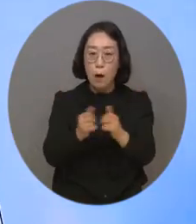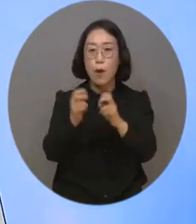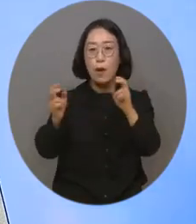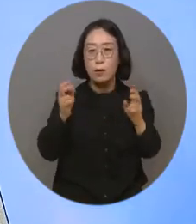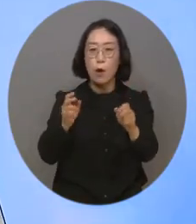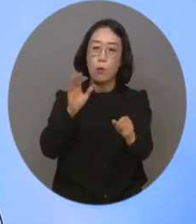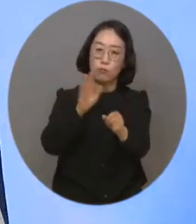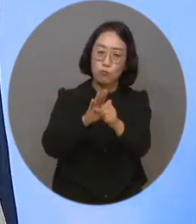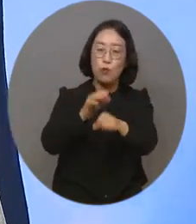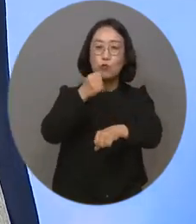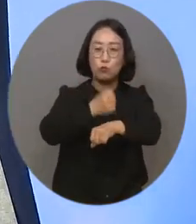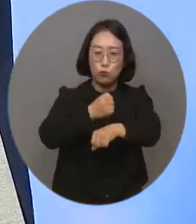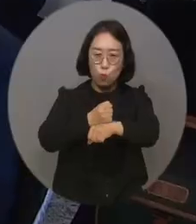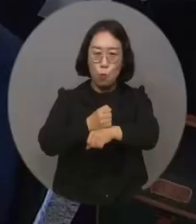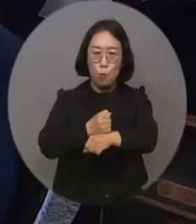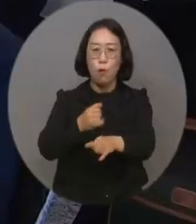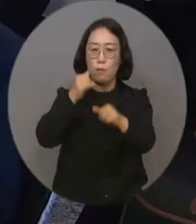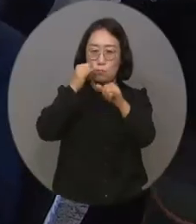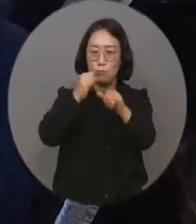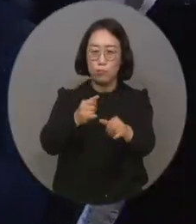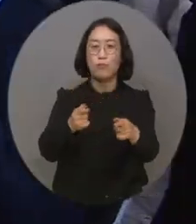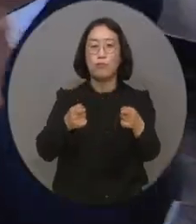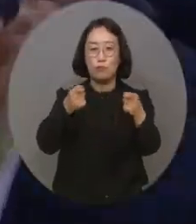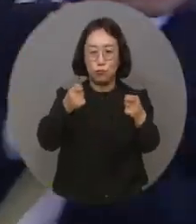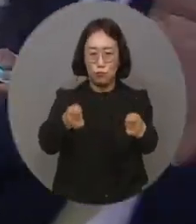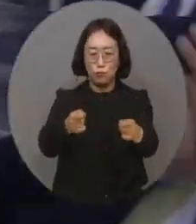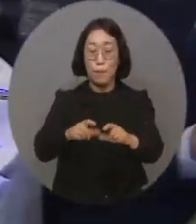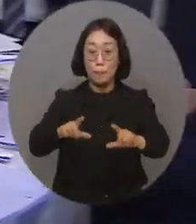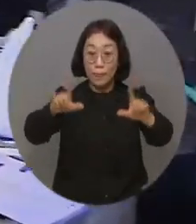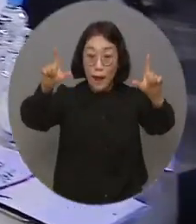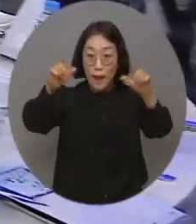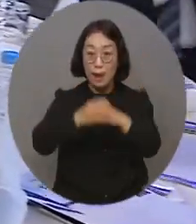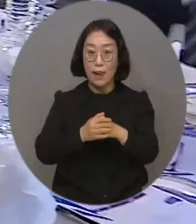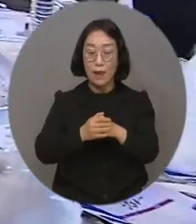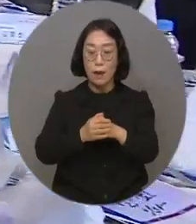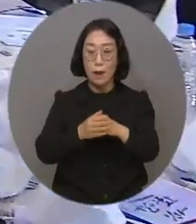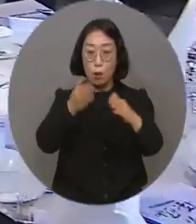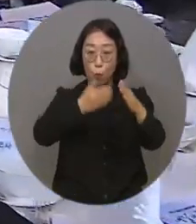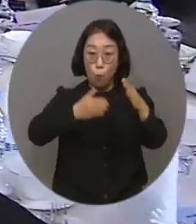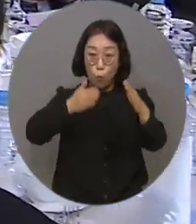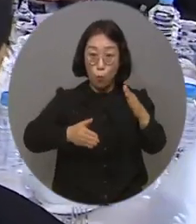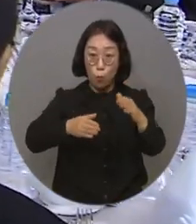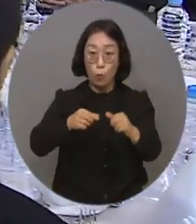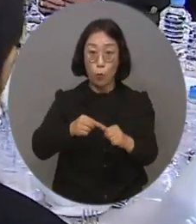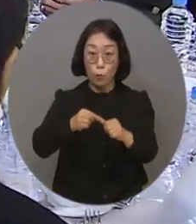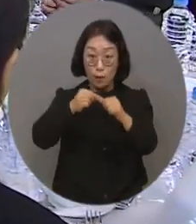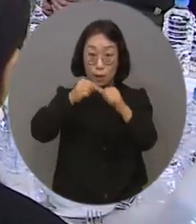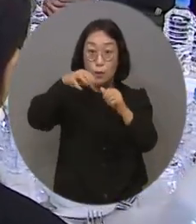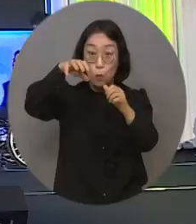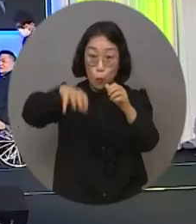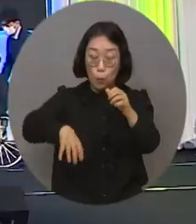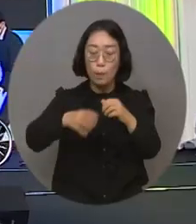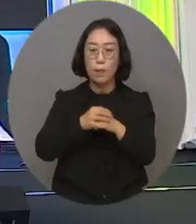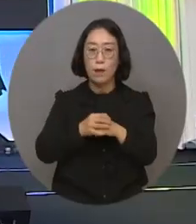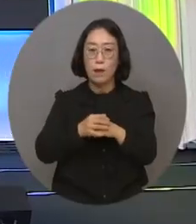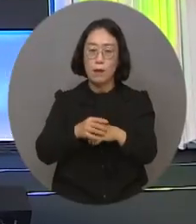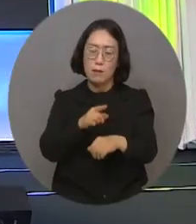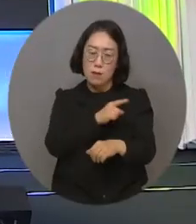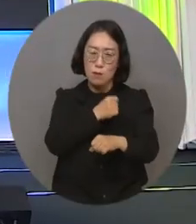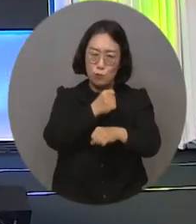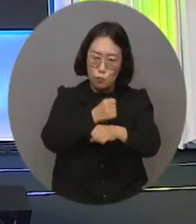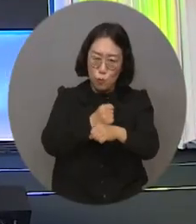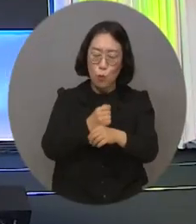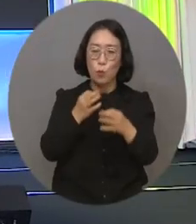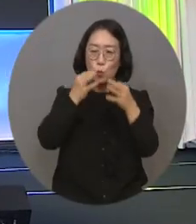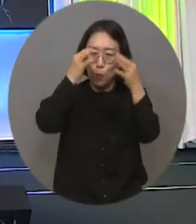기여했다는 공로를 인정받았습니다. 이날 한국장애인고용공단은 장애인 고용 촉진을 위해 최선을